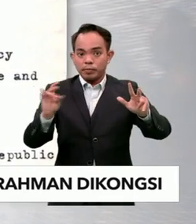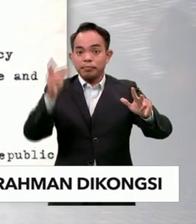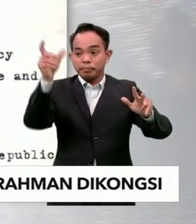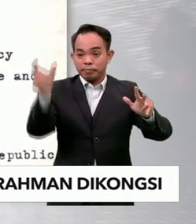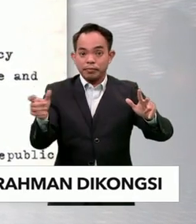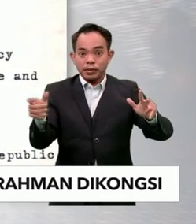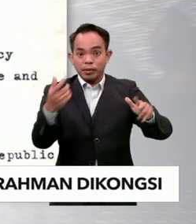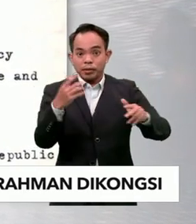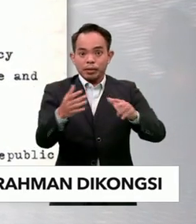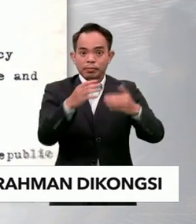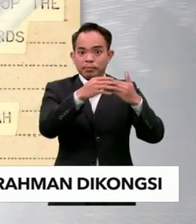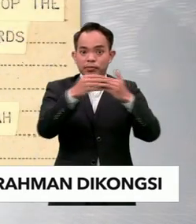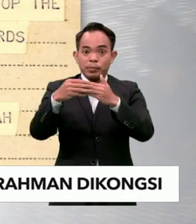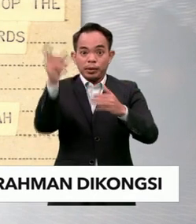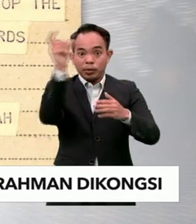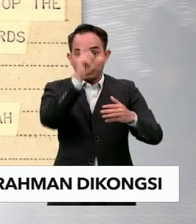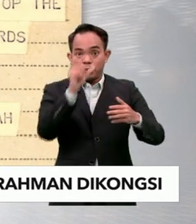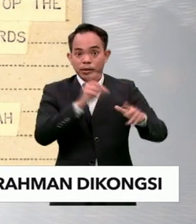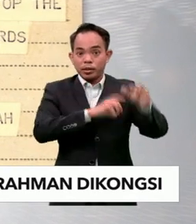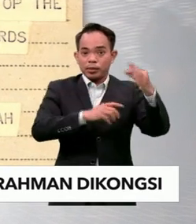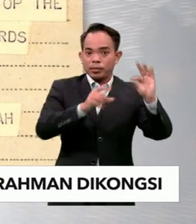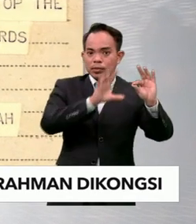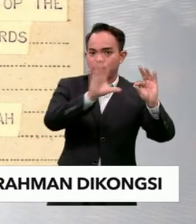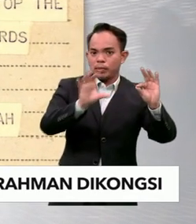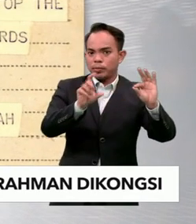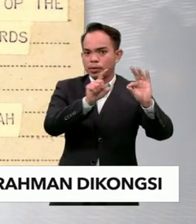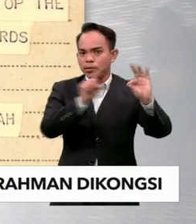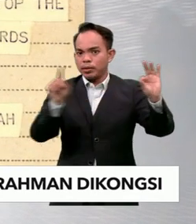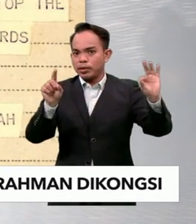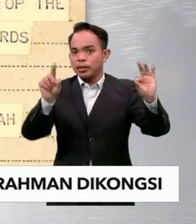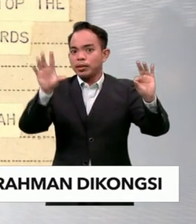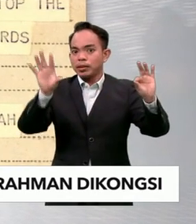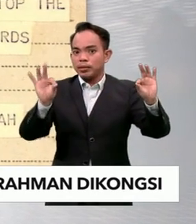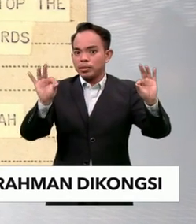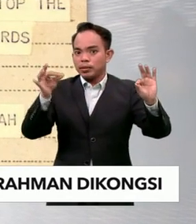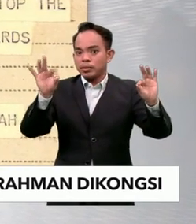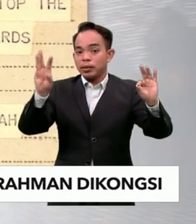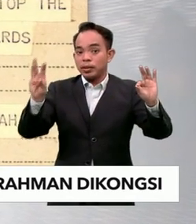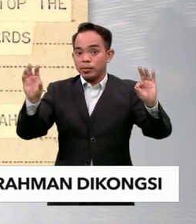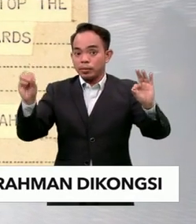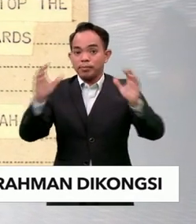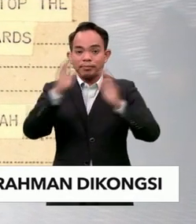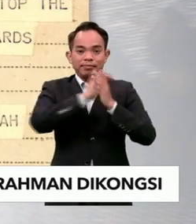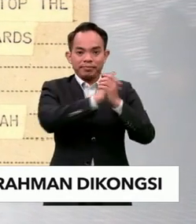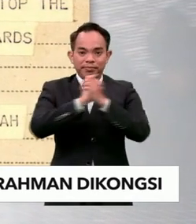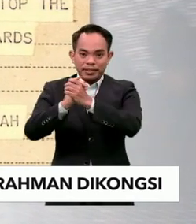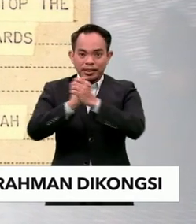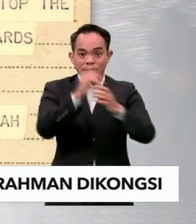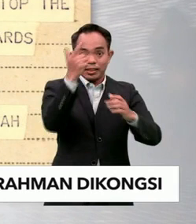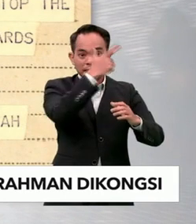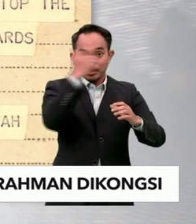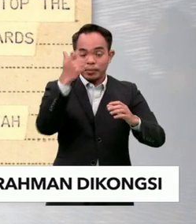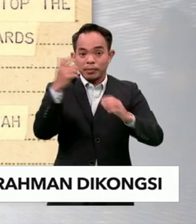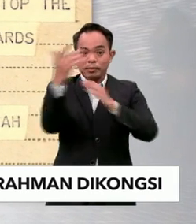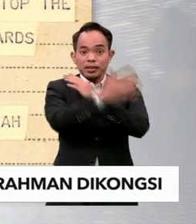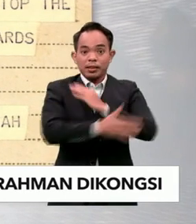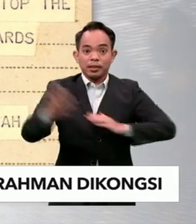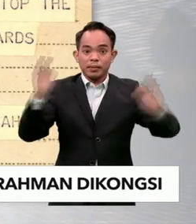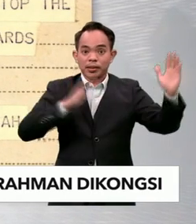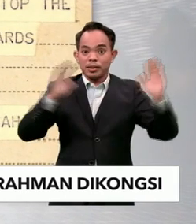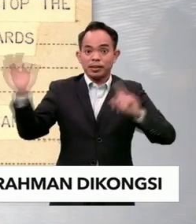memimpin turkiye dari tahun 1153 1961 kan ucapan tahniah perannya Tanah Melayu